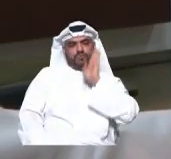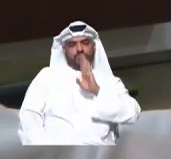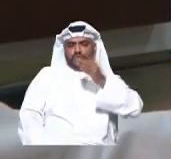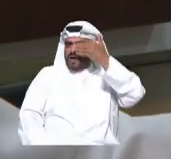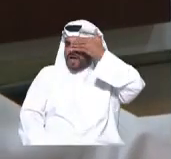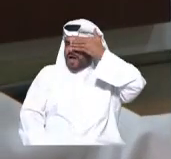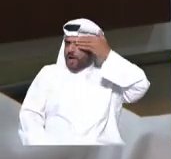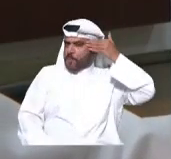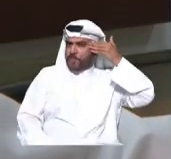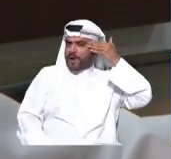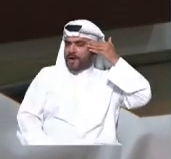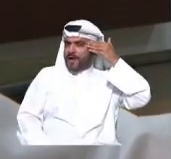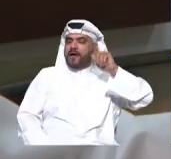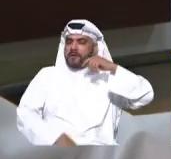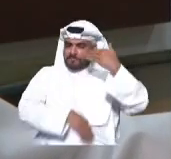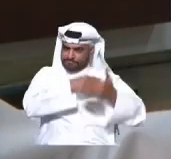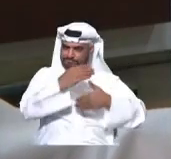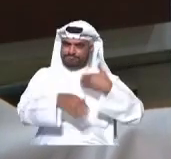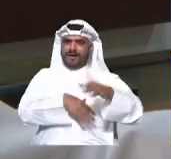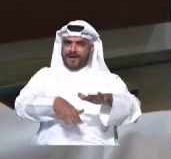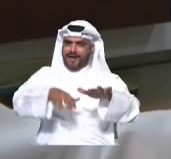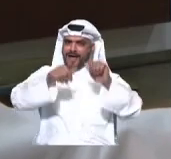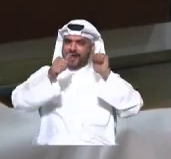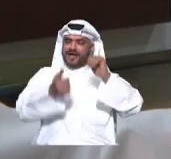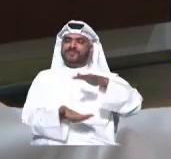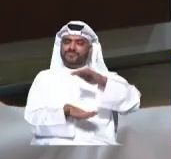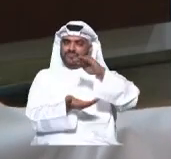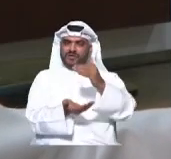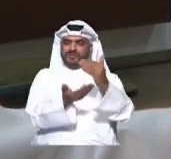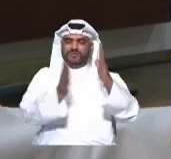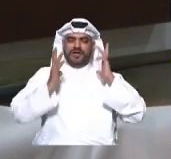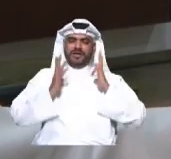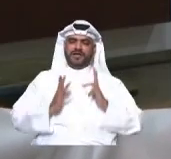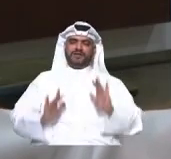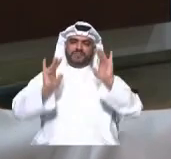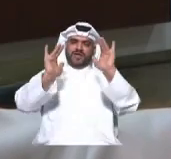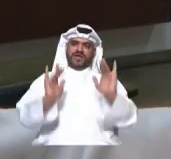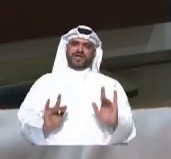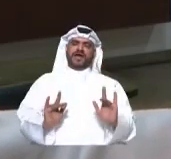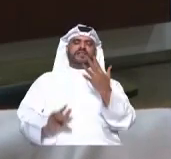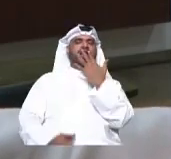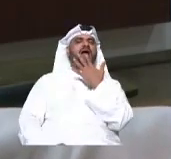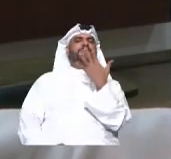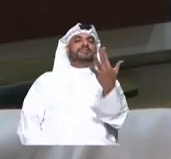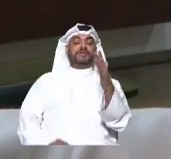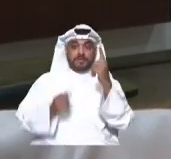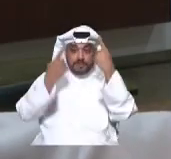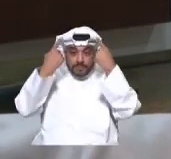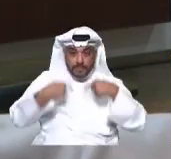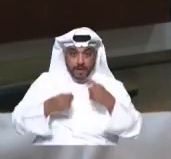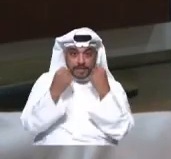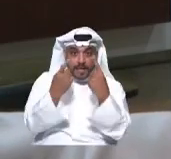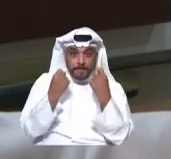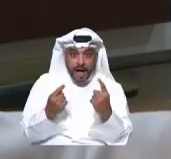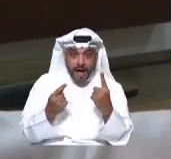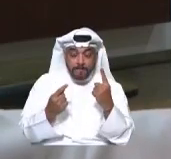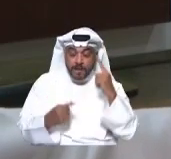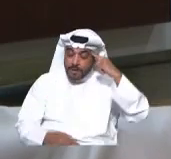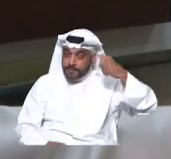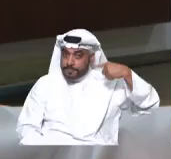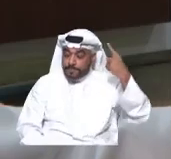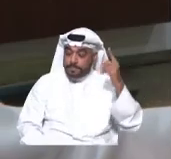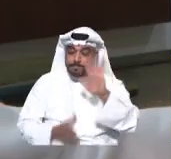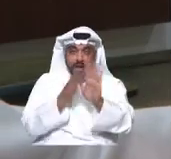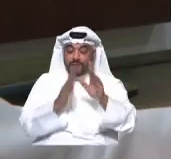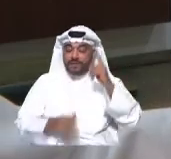الإبرة، ومن بعدها يكون المتبرع خالص يستريح عندنا أيضا 5 دقائق. نتأكد من أن دورته الدموية سليمة 100%،